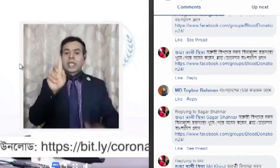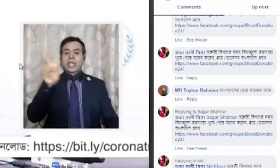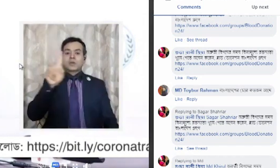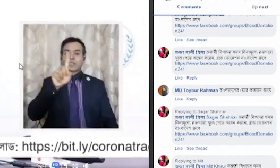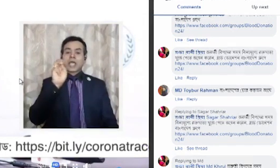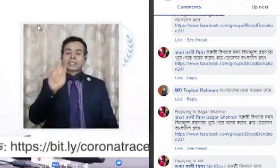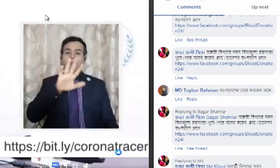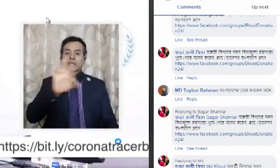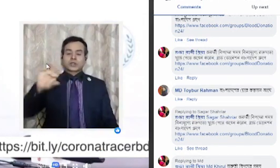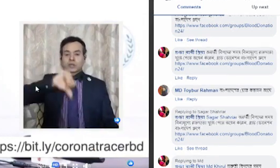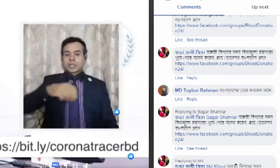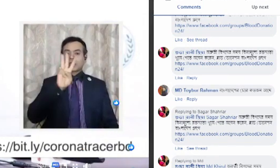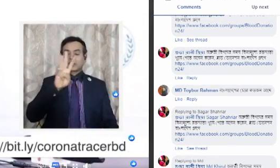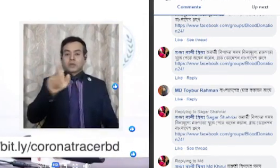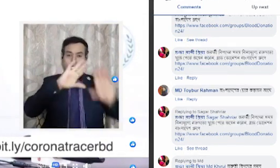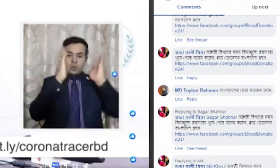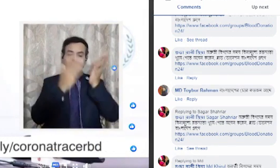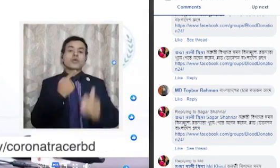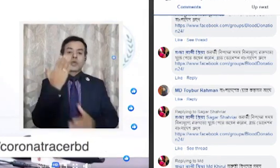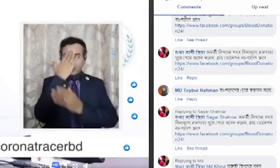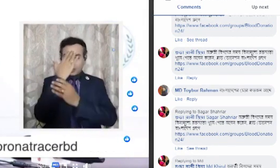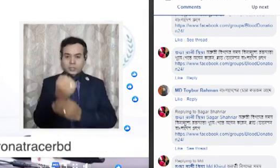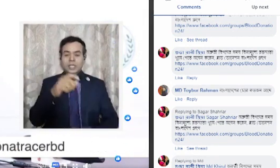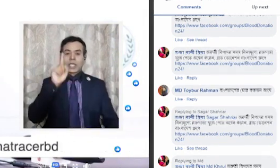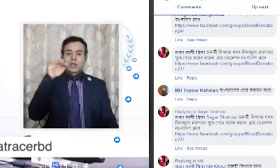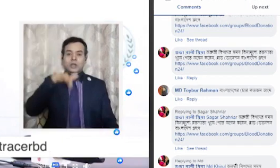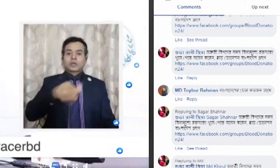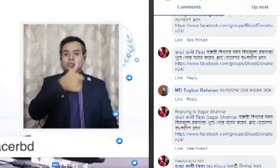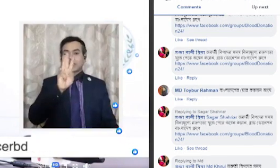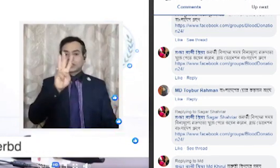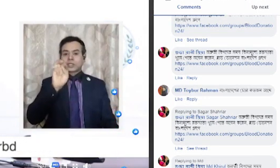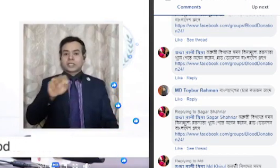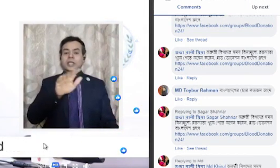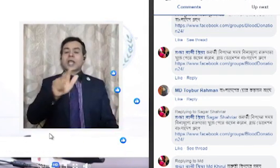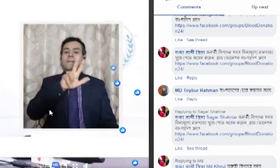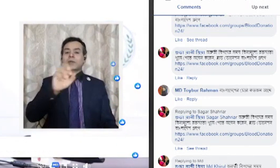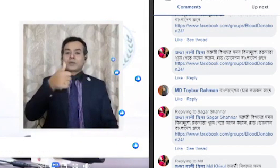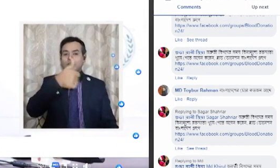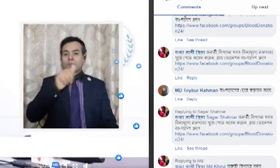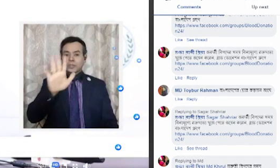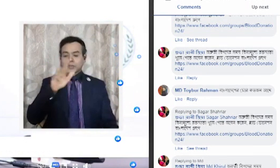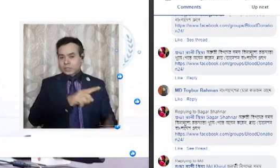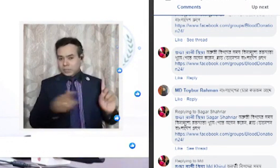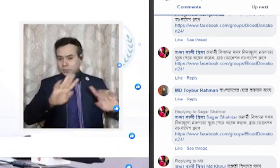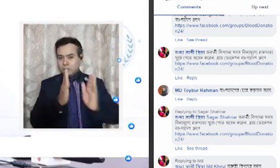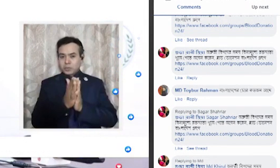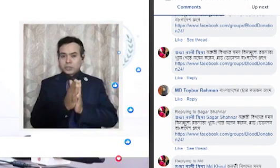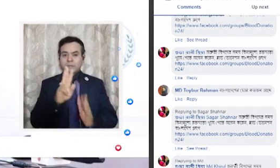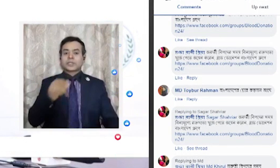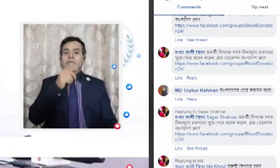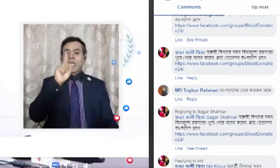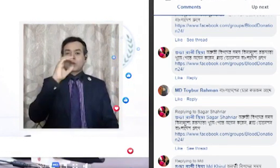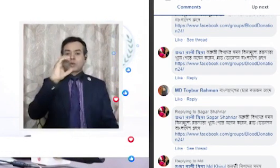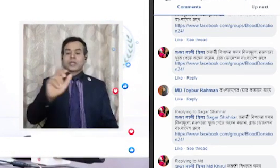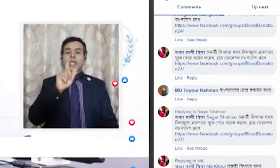করেছেন 515 জন। এ পর্যন্ত 21,593 জন। বিশ্বে 24 ঘন্টা শনাক্ত হয়েছেন